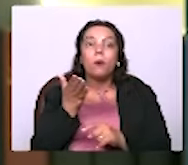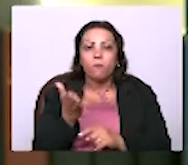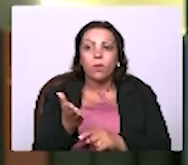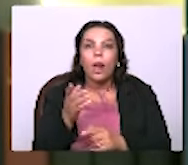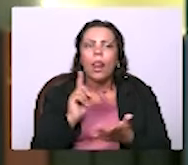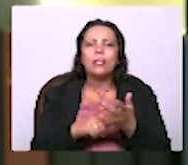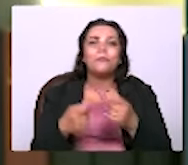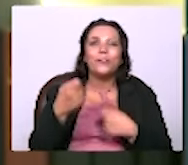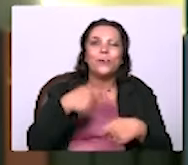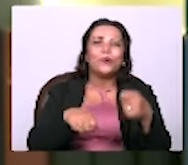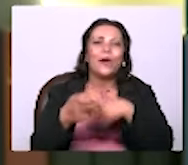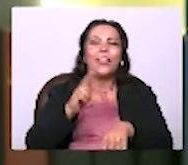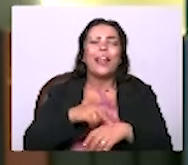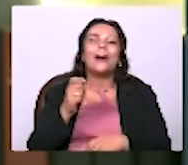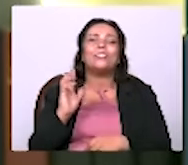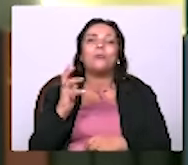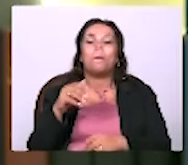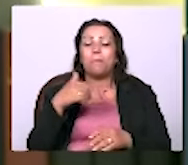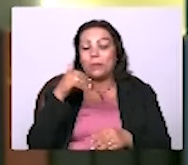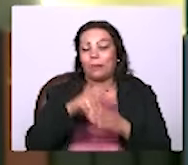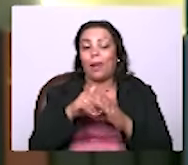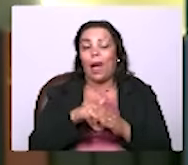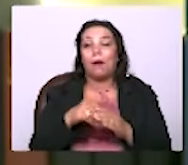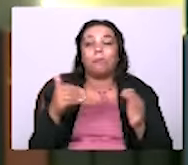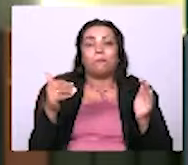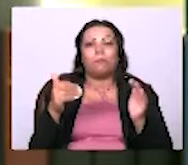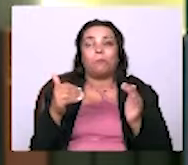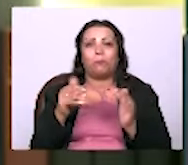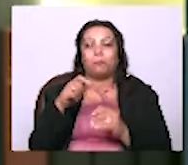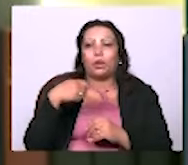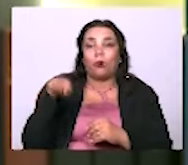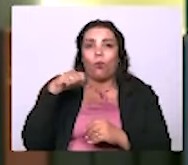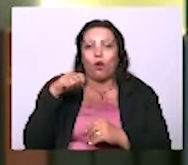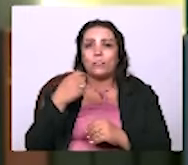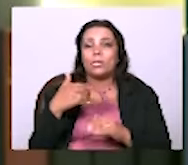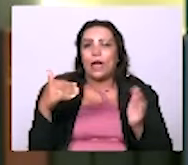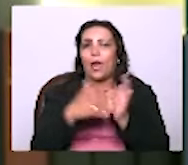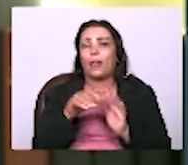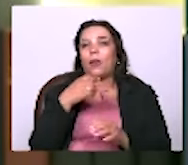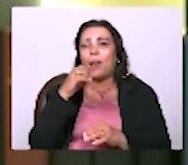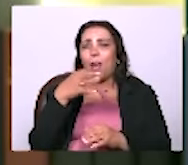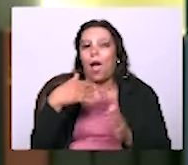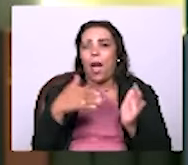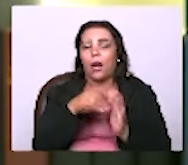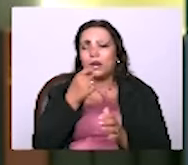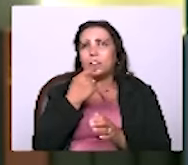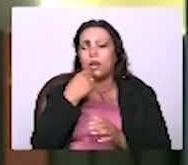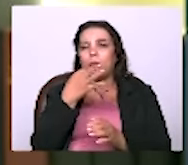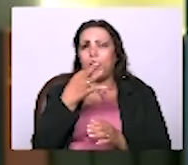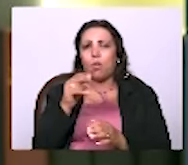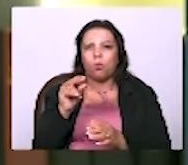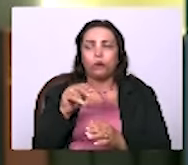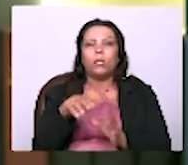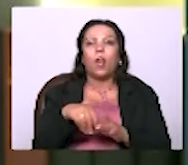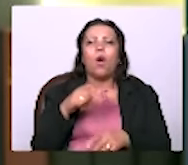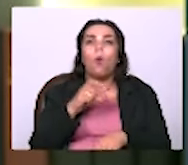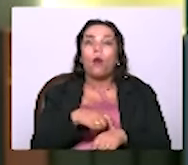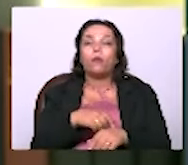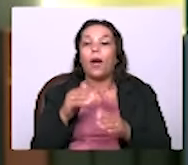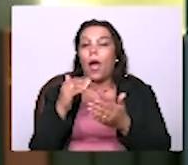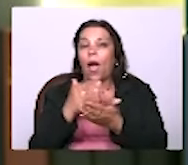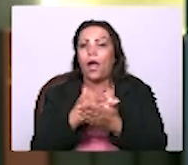رهان على الشباب في انتخابات الرئاسيه الاخيره اللي كانت في اواخر عام 2023 في الفتره ما بين اخر